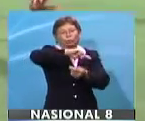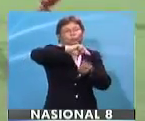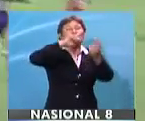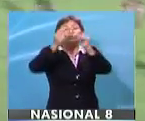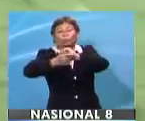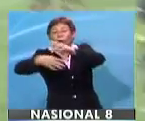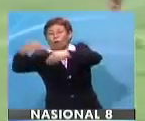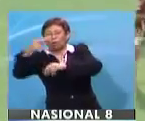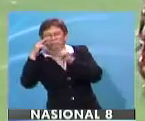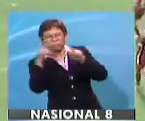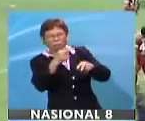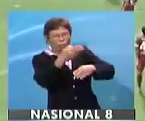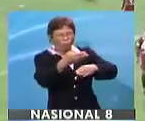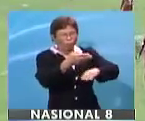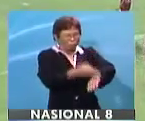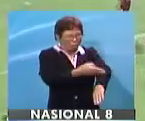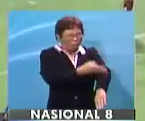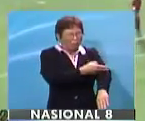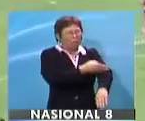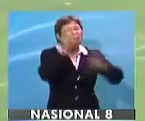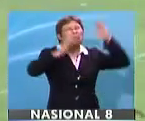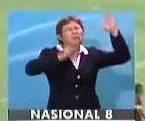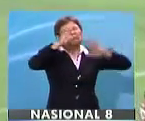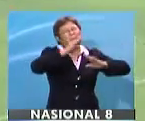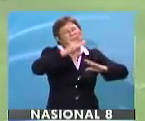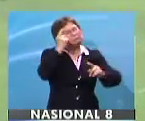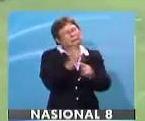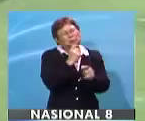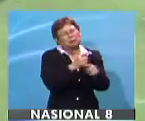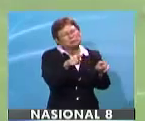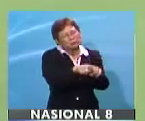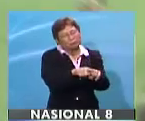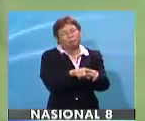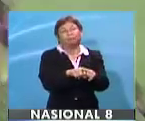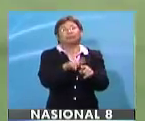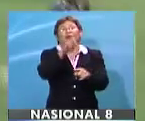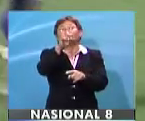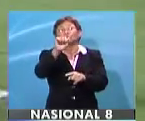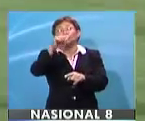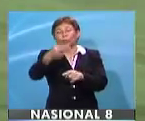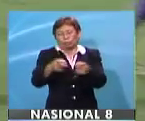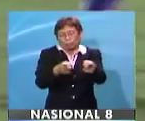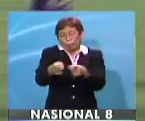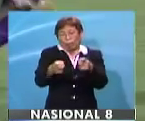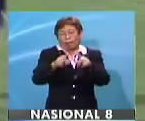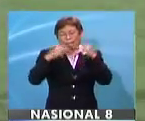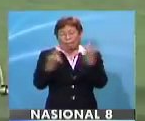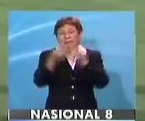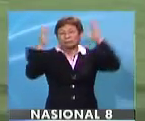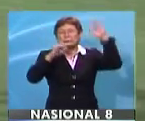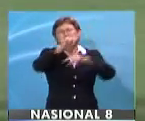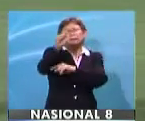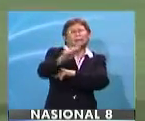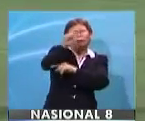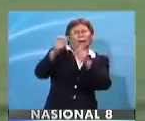luar selepas melihat prestasi skuad negara terus statik. Sebelum ini, kedudukan Dolah Saleh sebagai pengendali Harimau Malaya